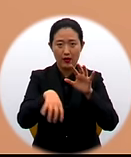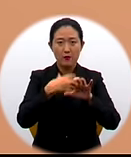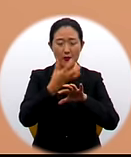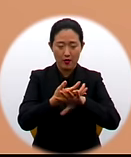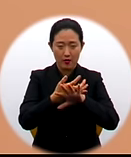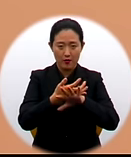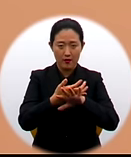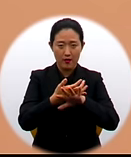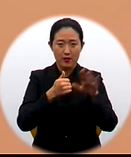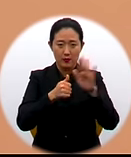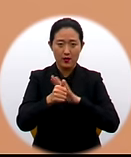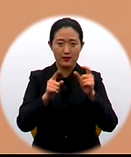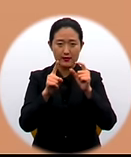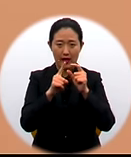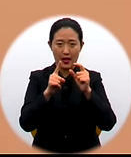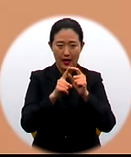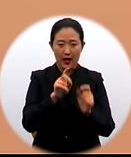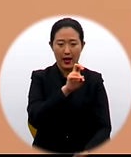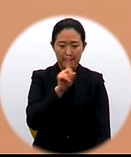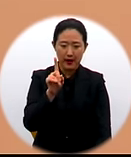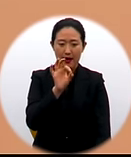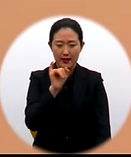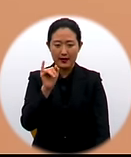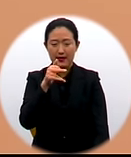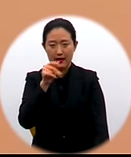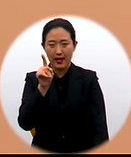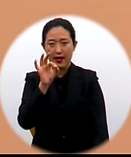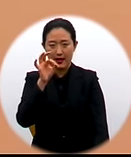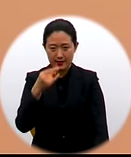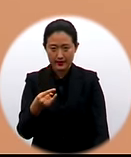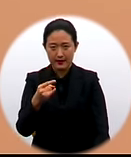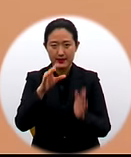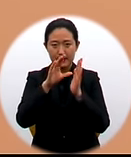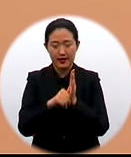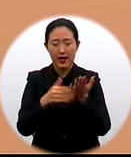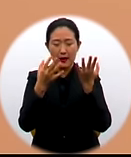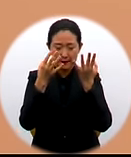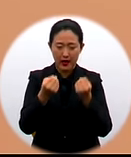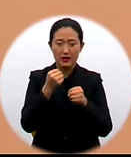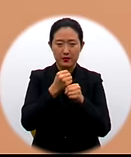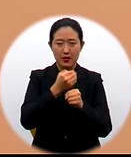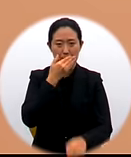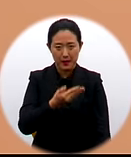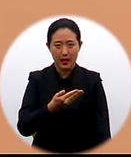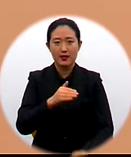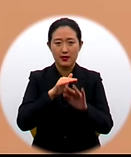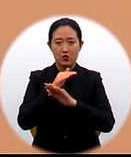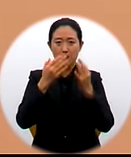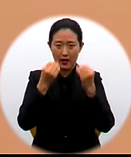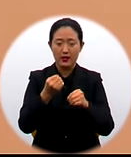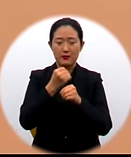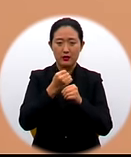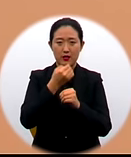중에 하나가 마이카의 시대가 도래했다라는 겁니다. 많이 만들 수 있게 되면서 차도 많이 만들 수 있게 되고